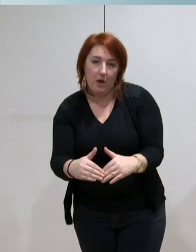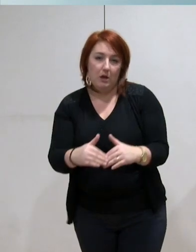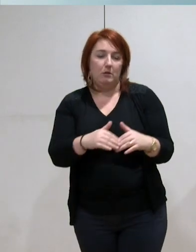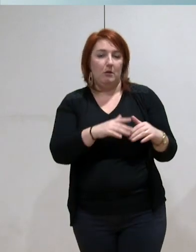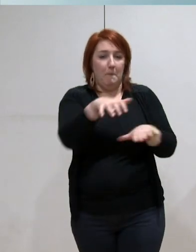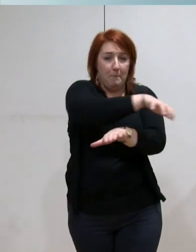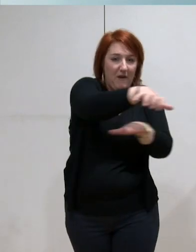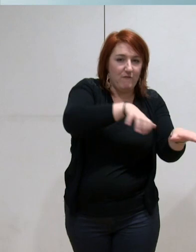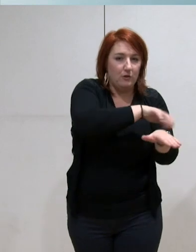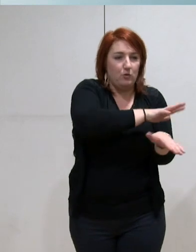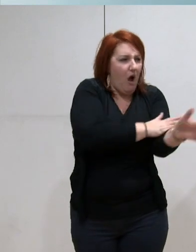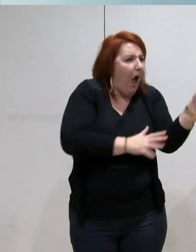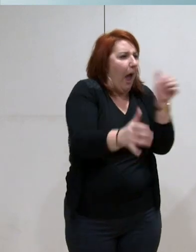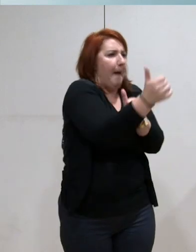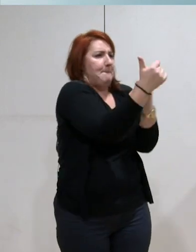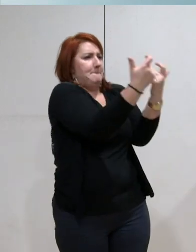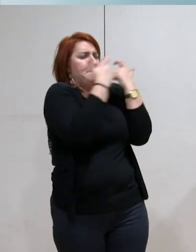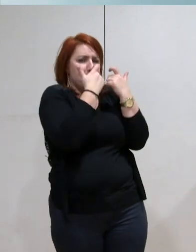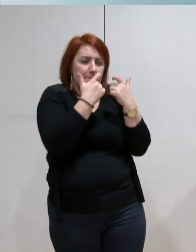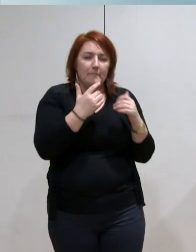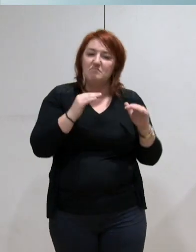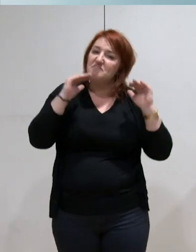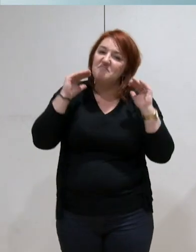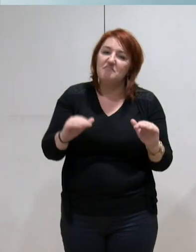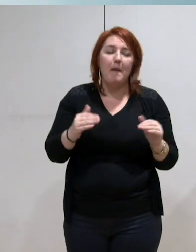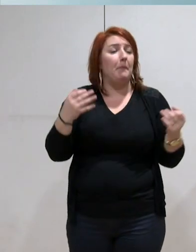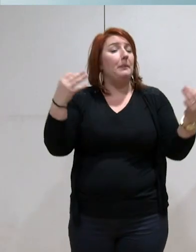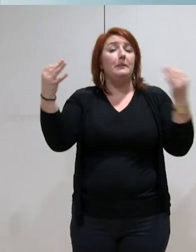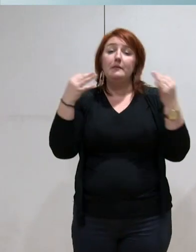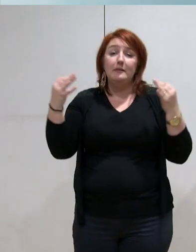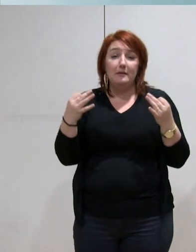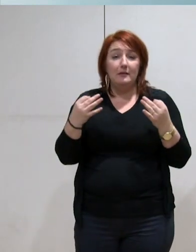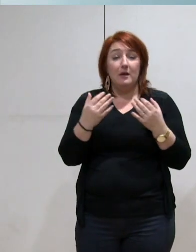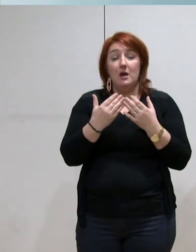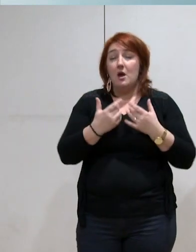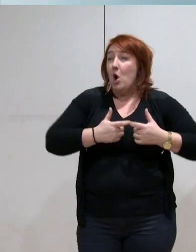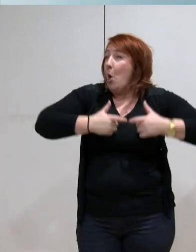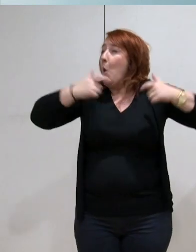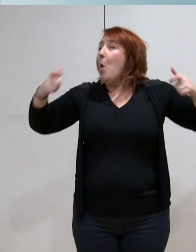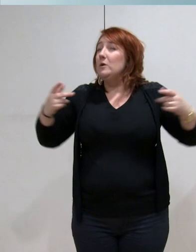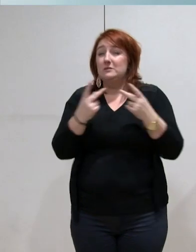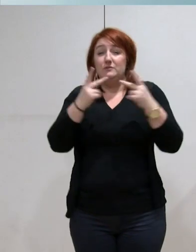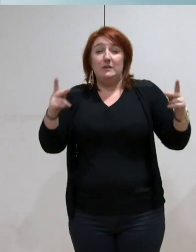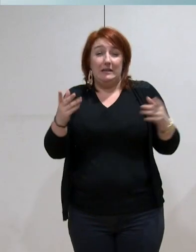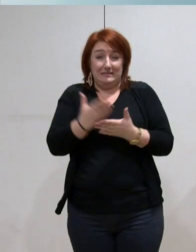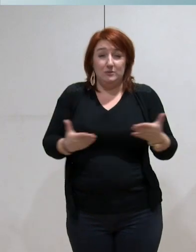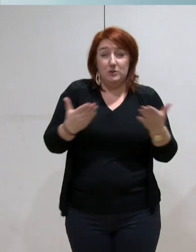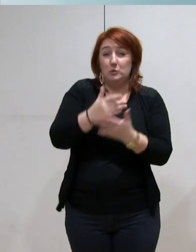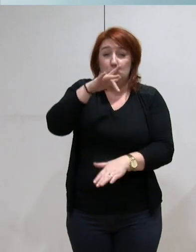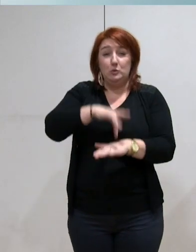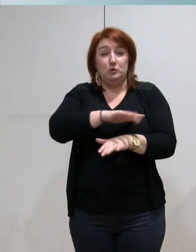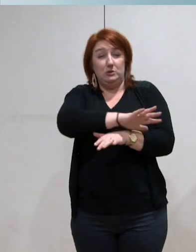malgré ce qui a pu être dit ici ou là la dernière grande ville à avoir connu une situation de mise sous tutelle s'appelle